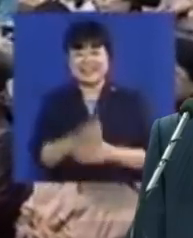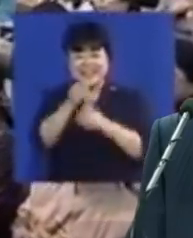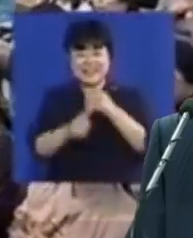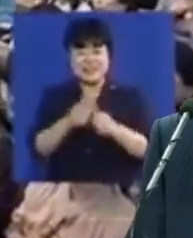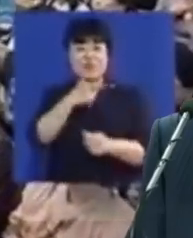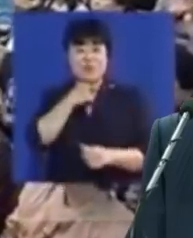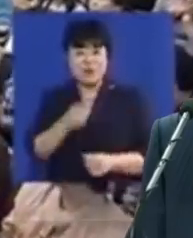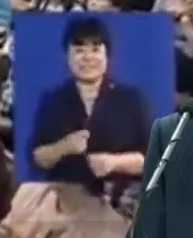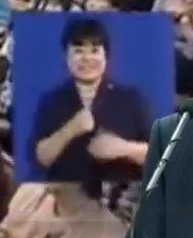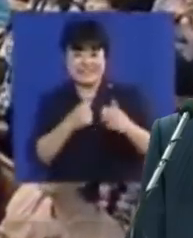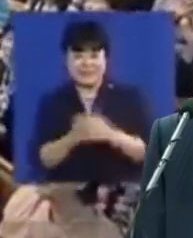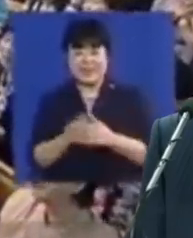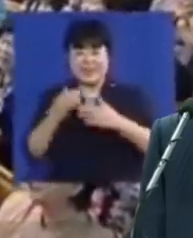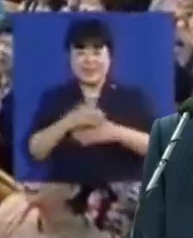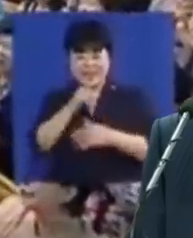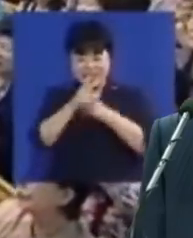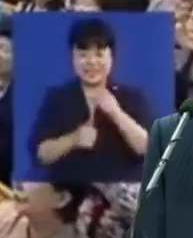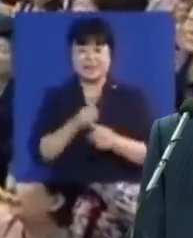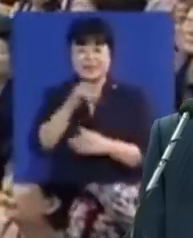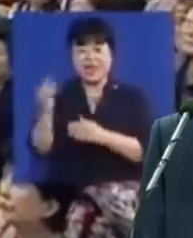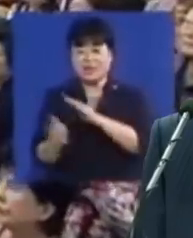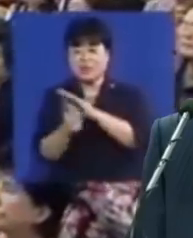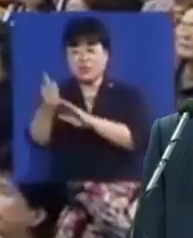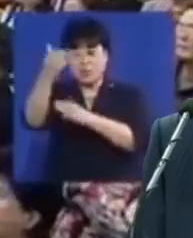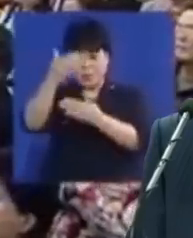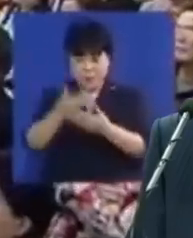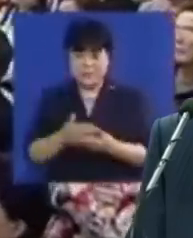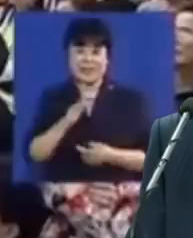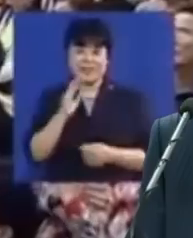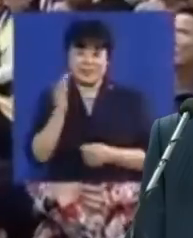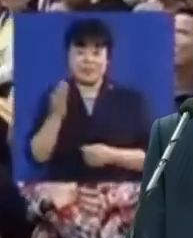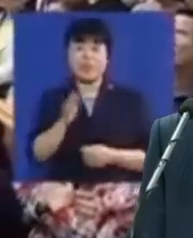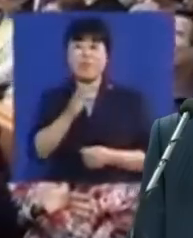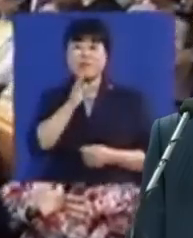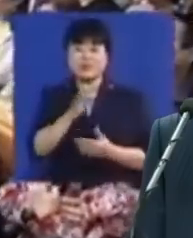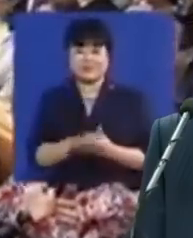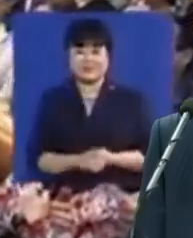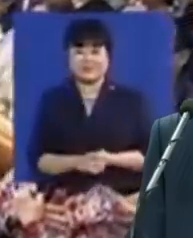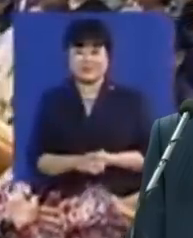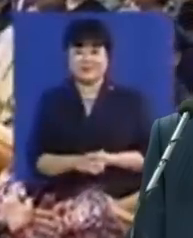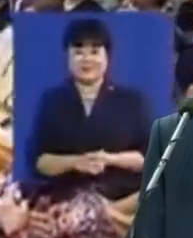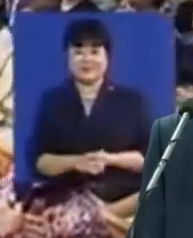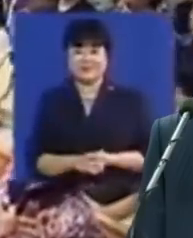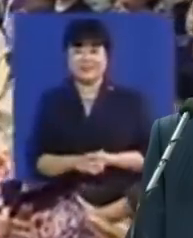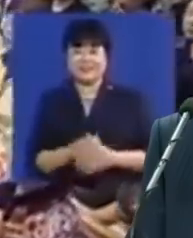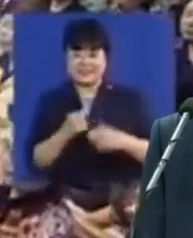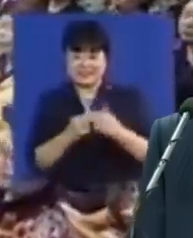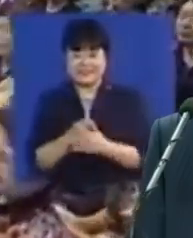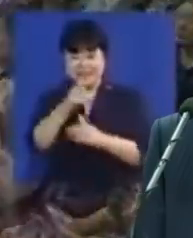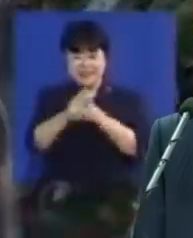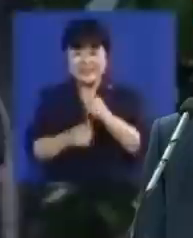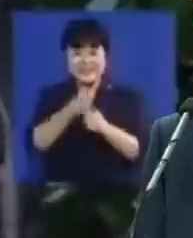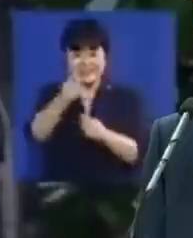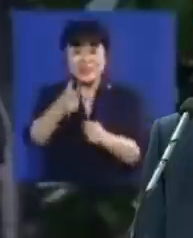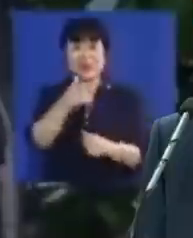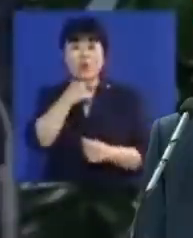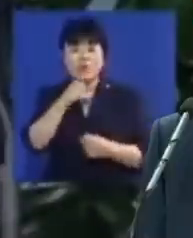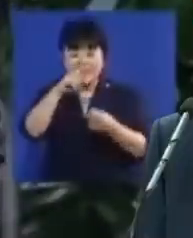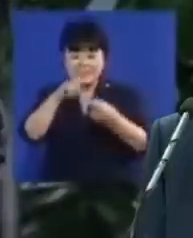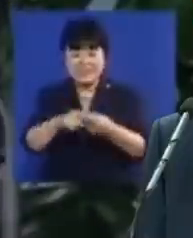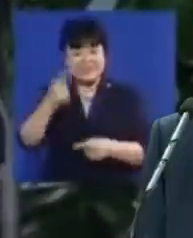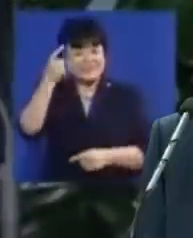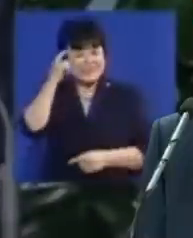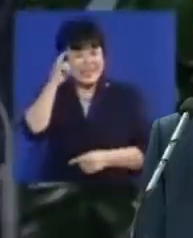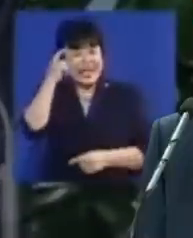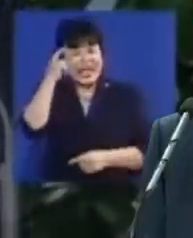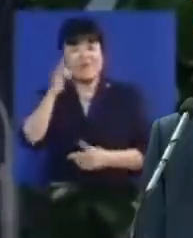하나님이 원하시니까 내가 하나님의 소원을 받아들여야 될 것은 마땅한 일이 아닌 것입니까? 그러므로 하나님 원하신 대로